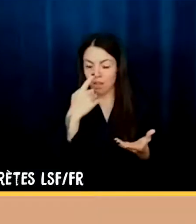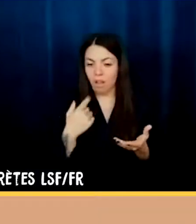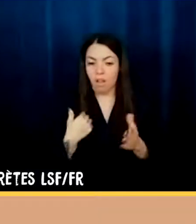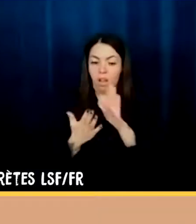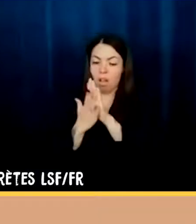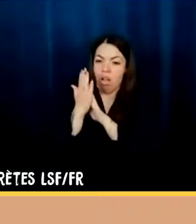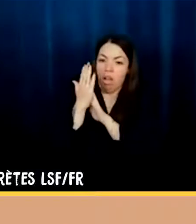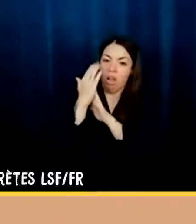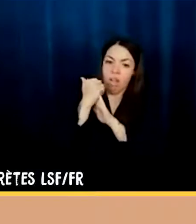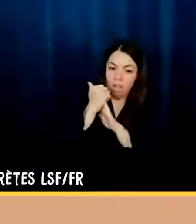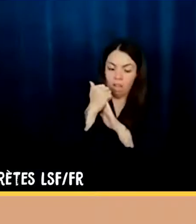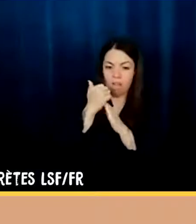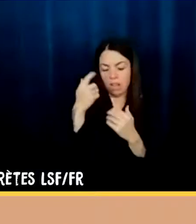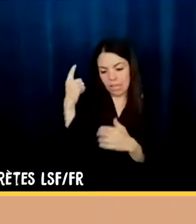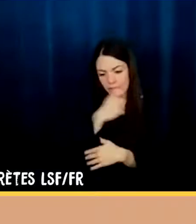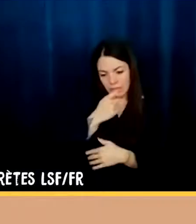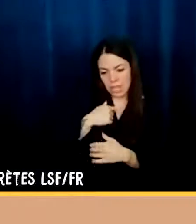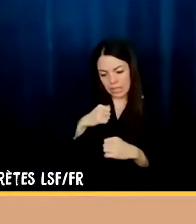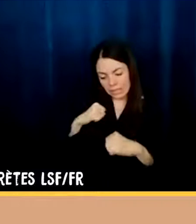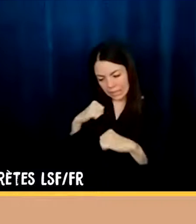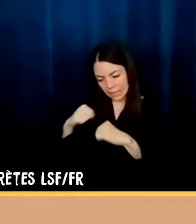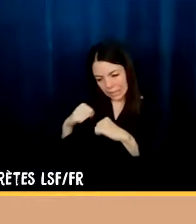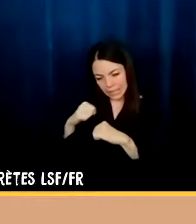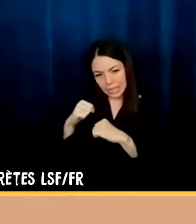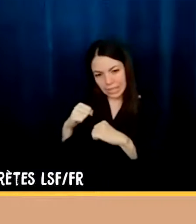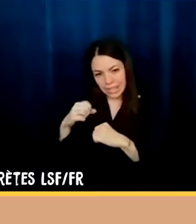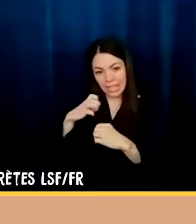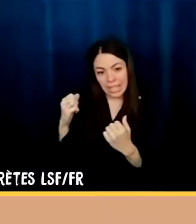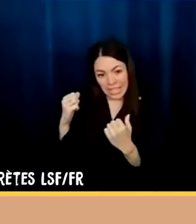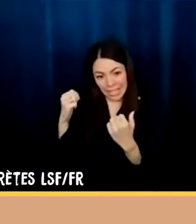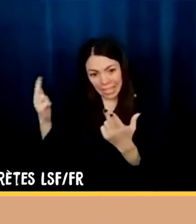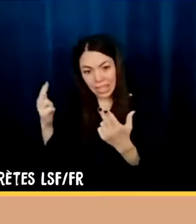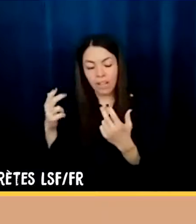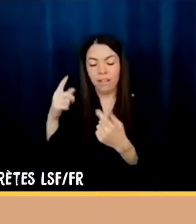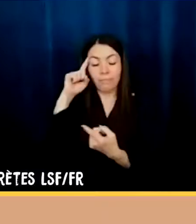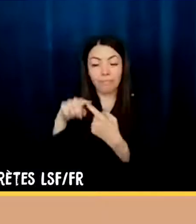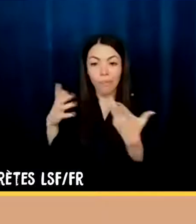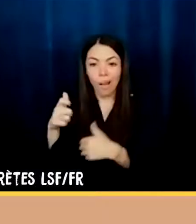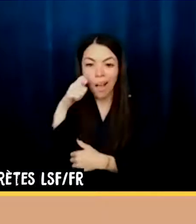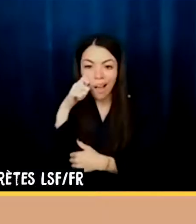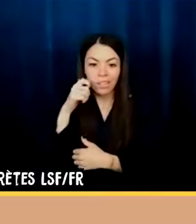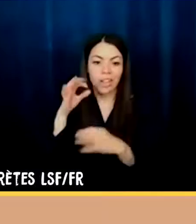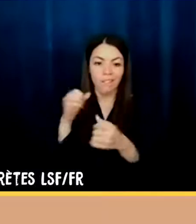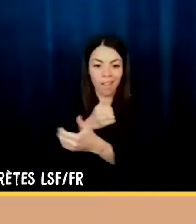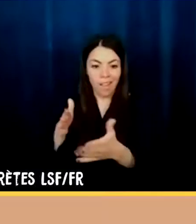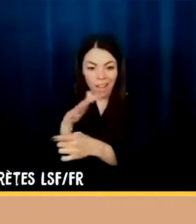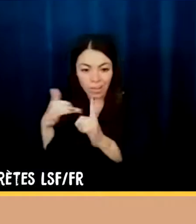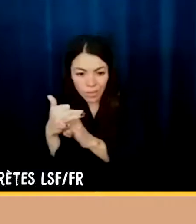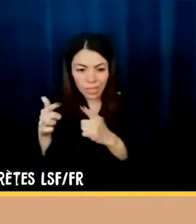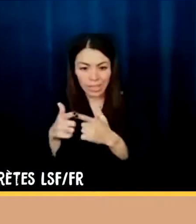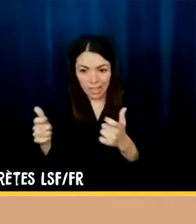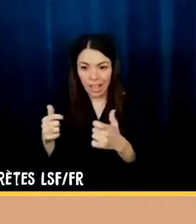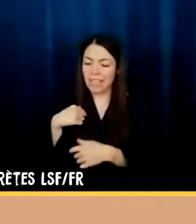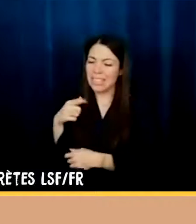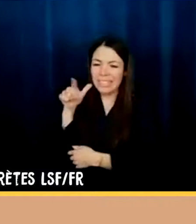dynamique, à toutes ces questions qui vont toucher aux enjeux de race, de classe, de race. Et les rares fois où j'ai essayé, voilà,